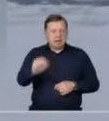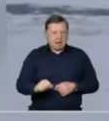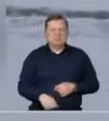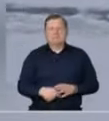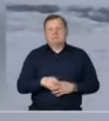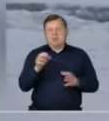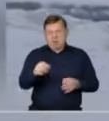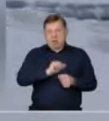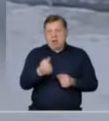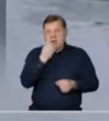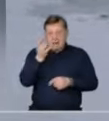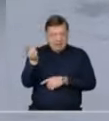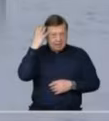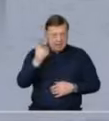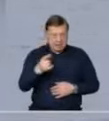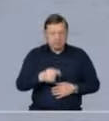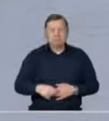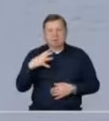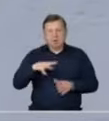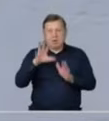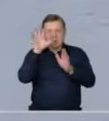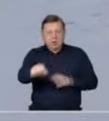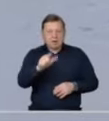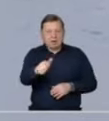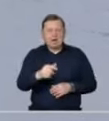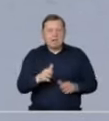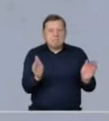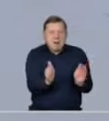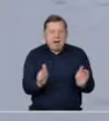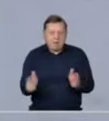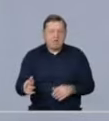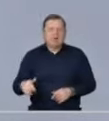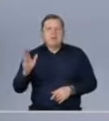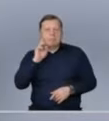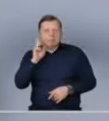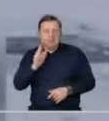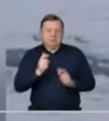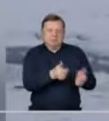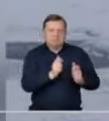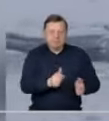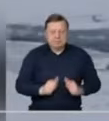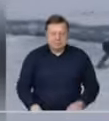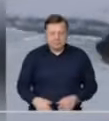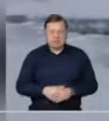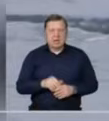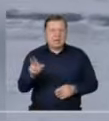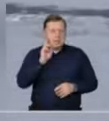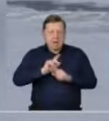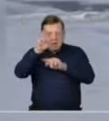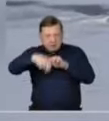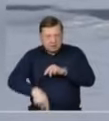śniadanie. Na terenie nadleśnictwa Baligród udało się uchwycić moment karmienia małej wydry przez wydrzą mamę. Maleństwo czeka, mama nurkuje,